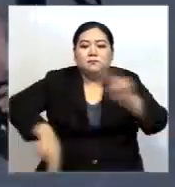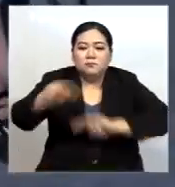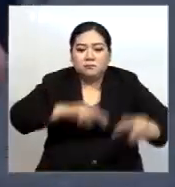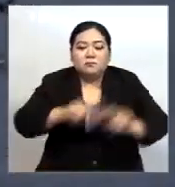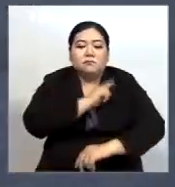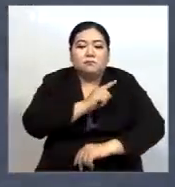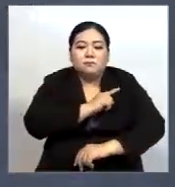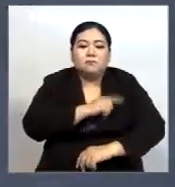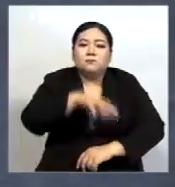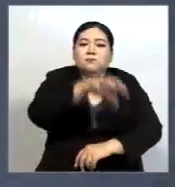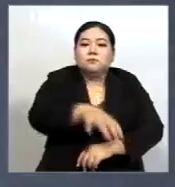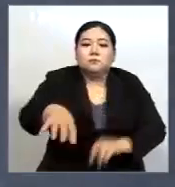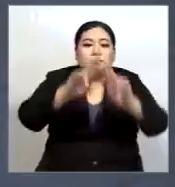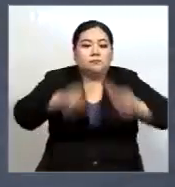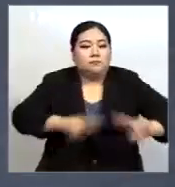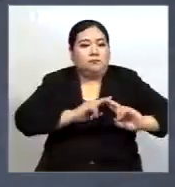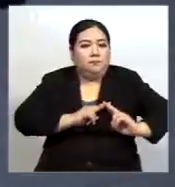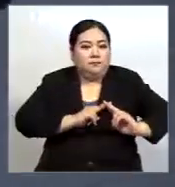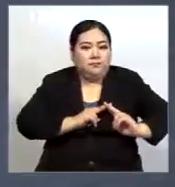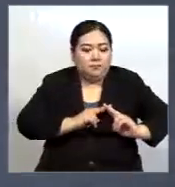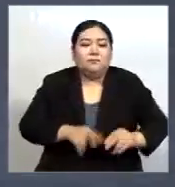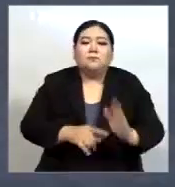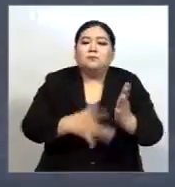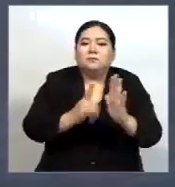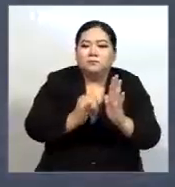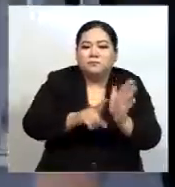ทำความสะอาดภายในสถานประกอบการด้วยน้